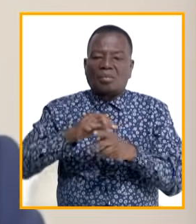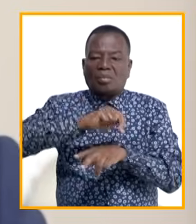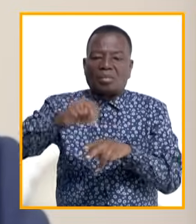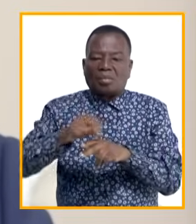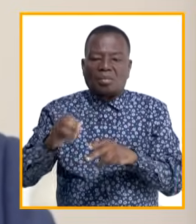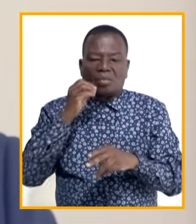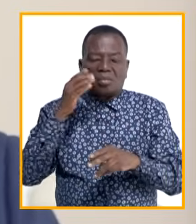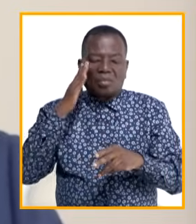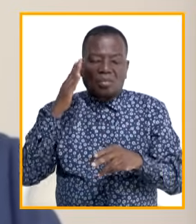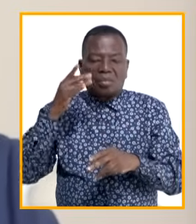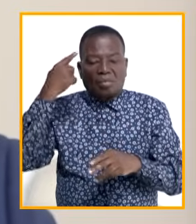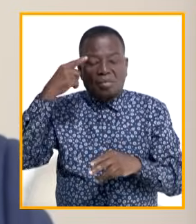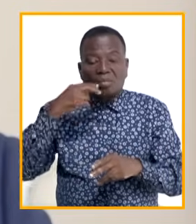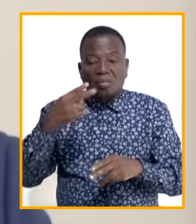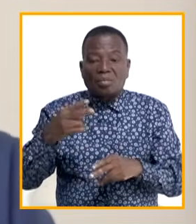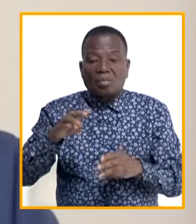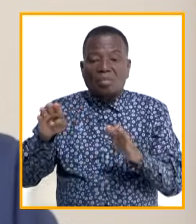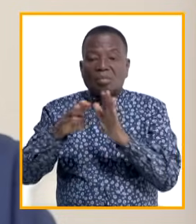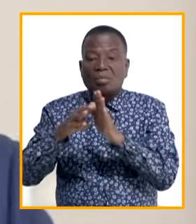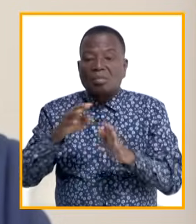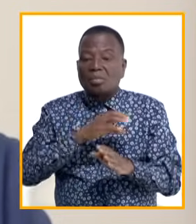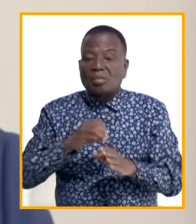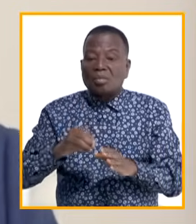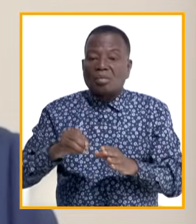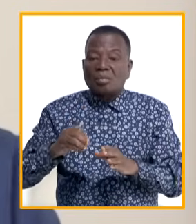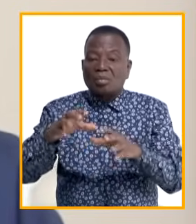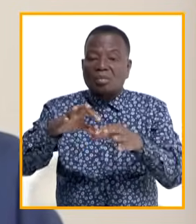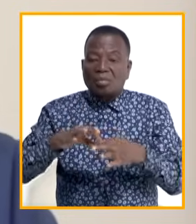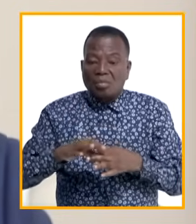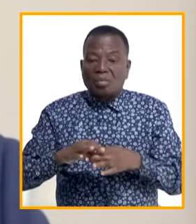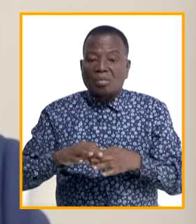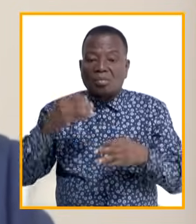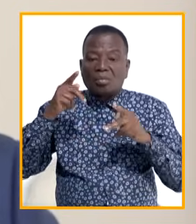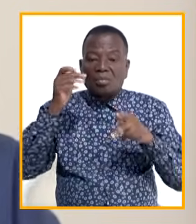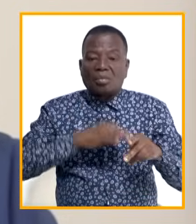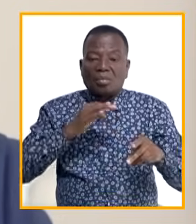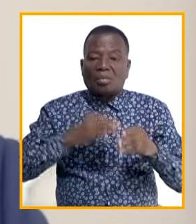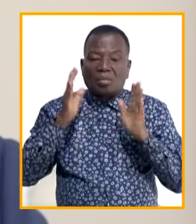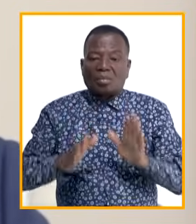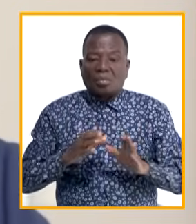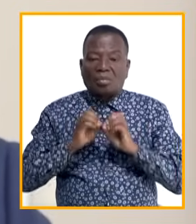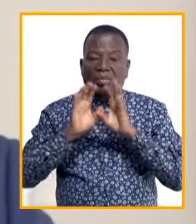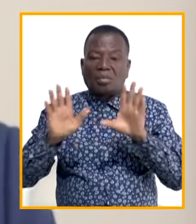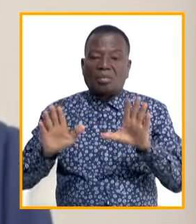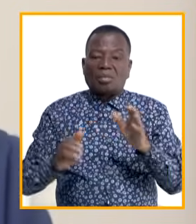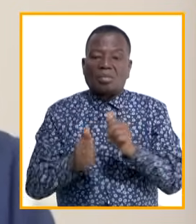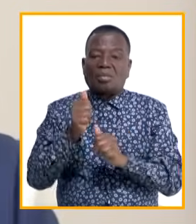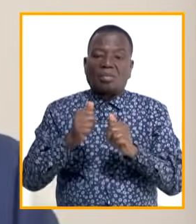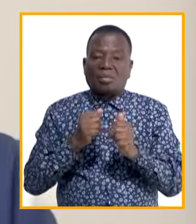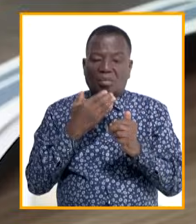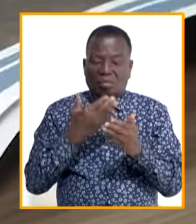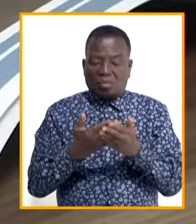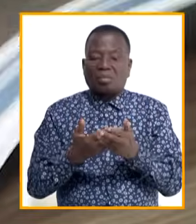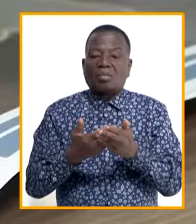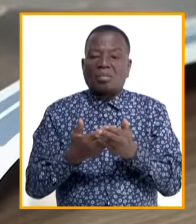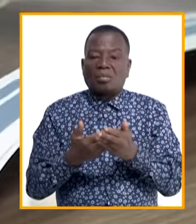s'assurer que nous ayons un mode de sélection des bénéficiaires qui soit le plus transparent, le plus clair et le plus cohérent